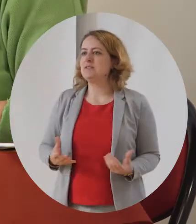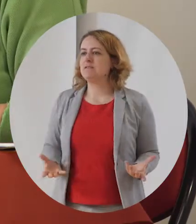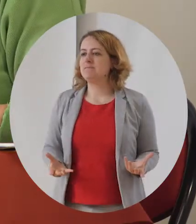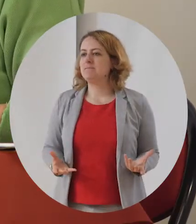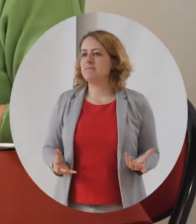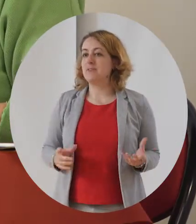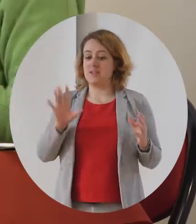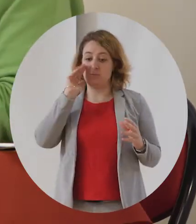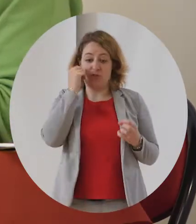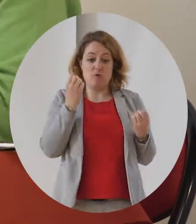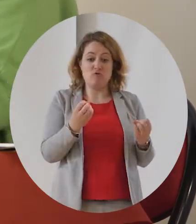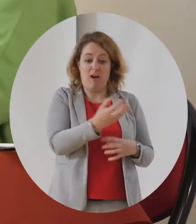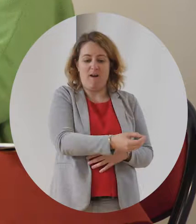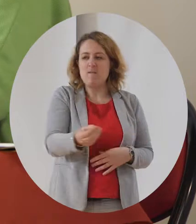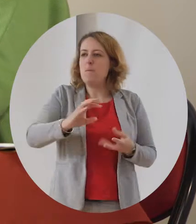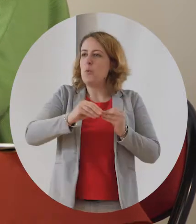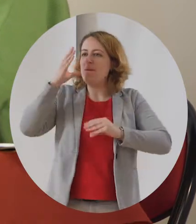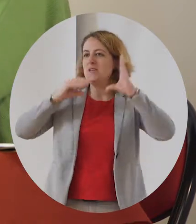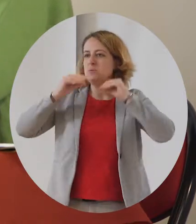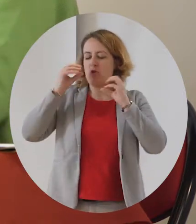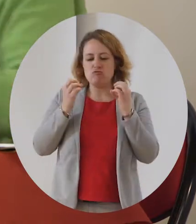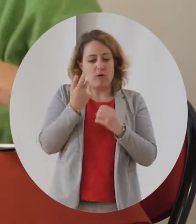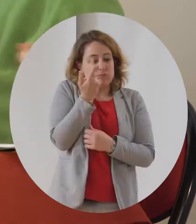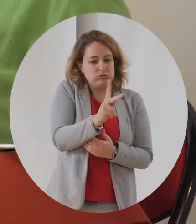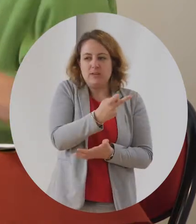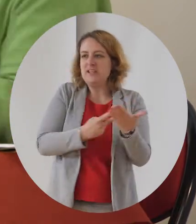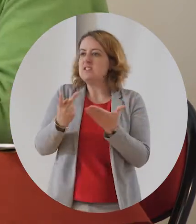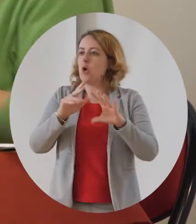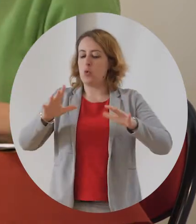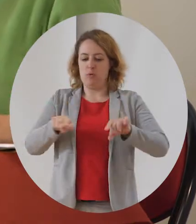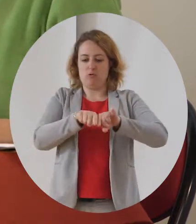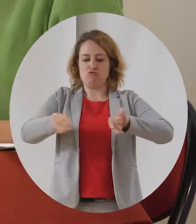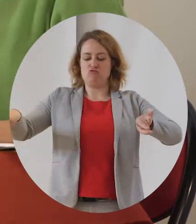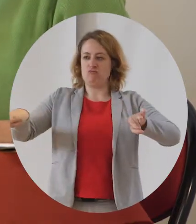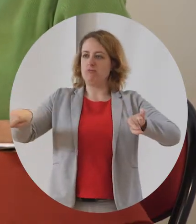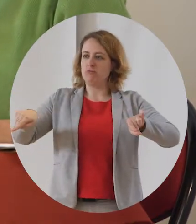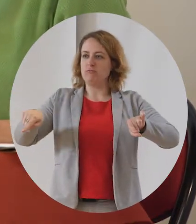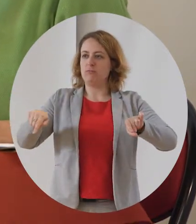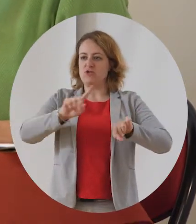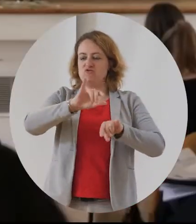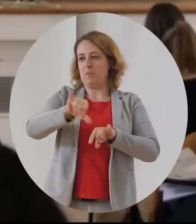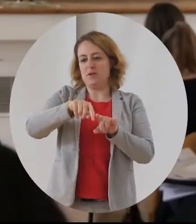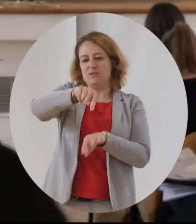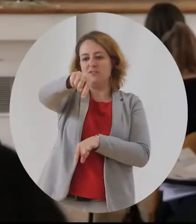des dessins d'enfants qui ont des troubles vestibulaires, ils sont souvent horizontaux.